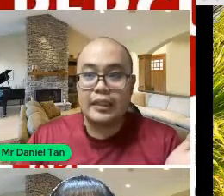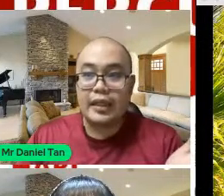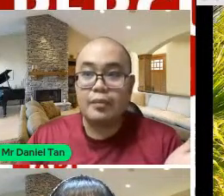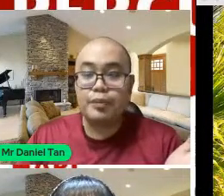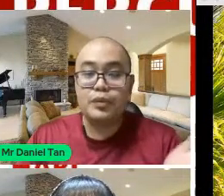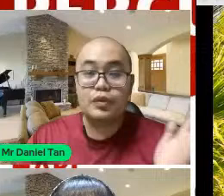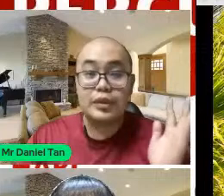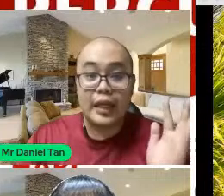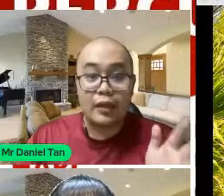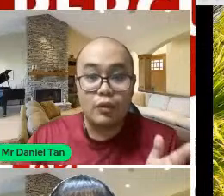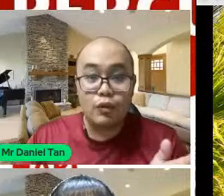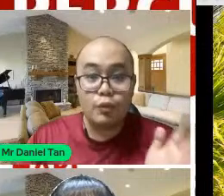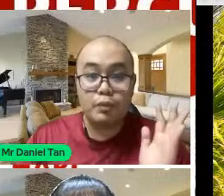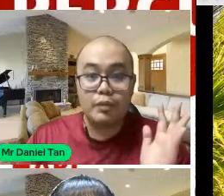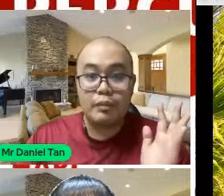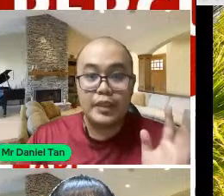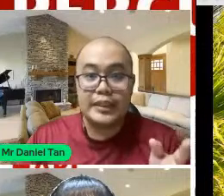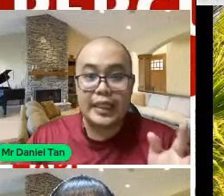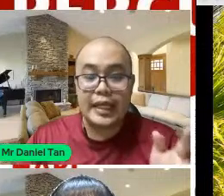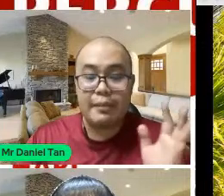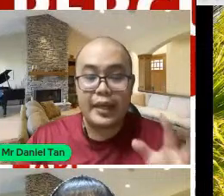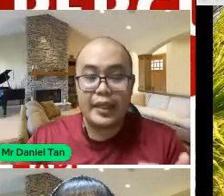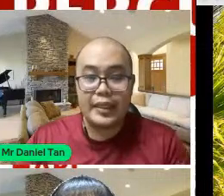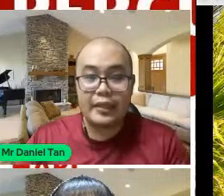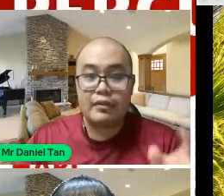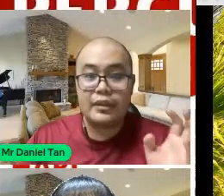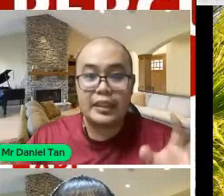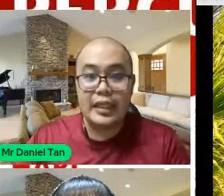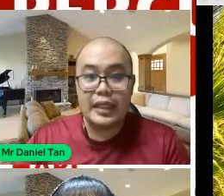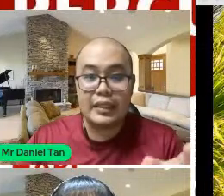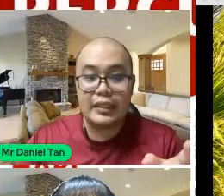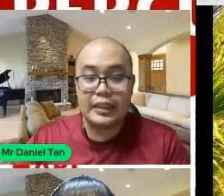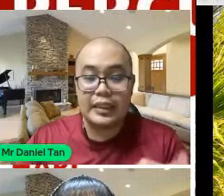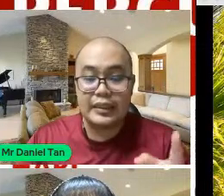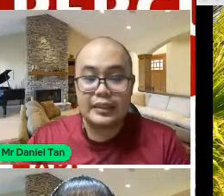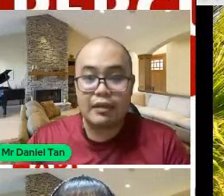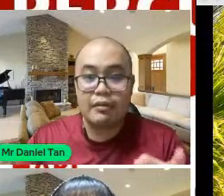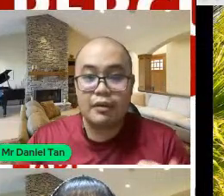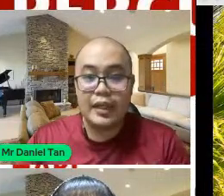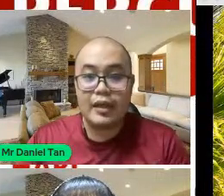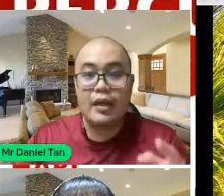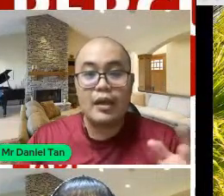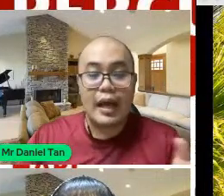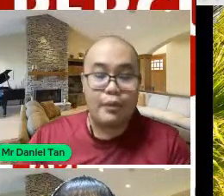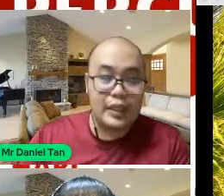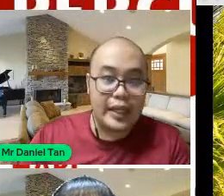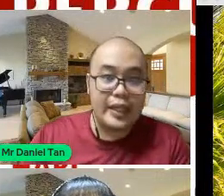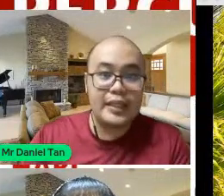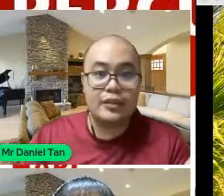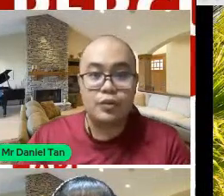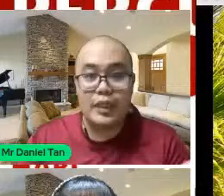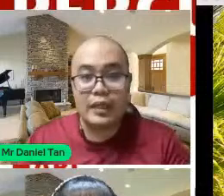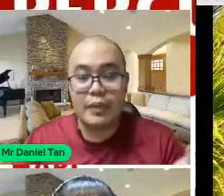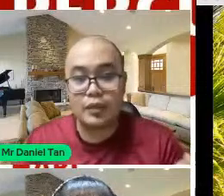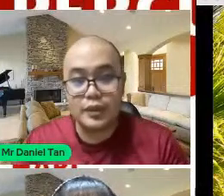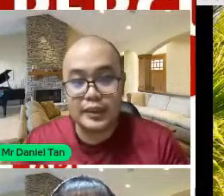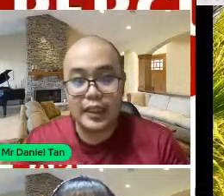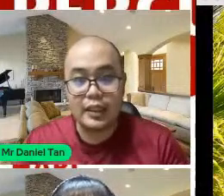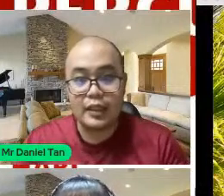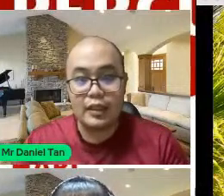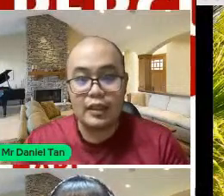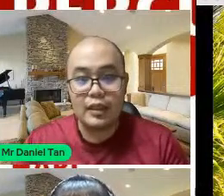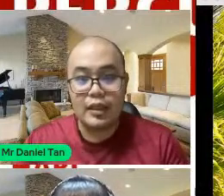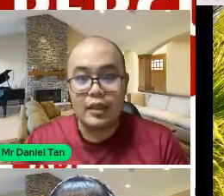gajah yang lain pun sanggup menjaga mayatnya tidak di kacau oleh Iwan lain dan juga